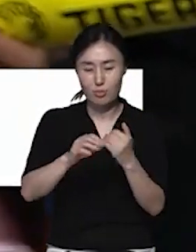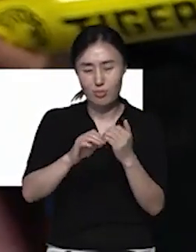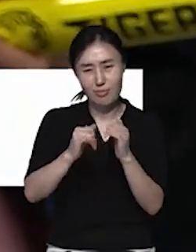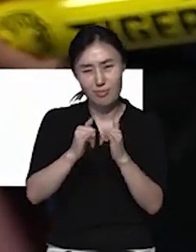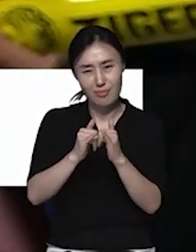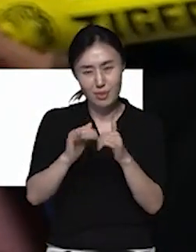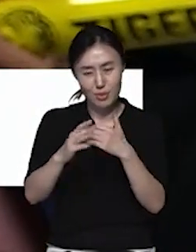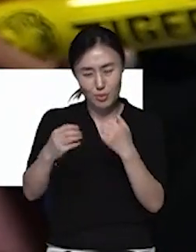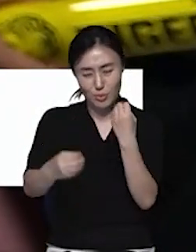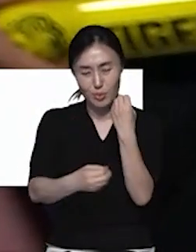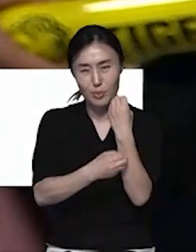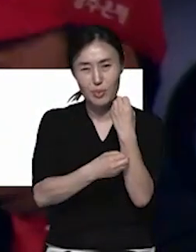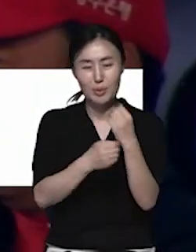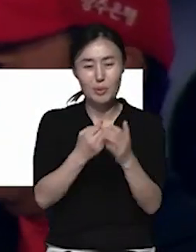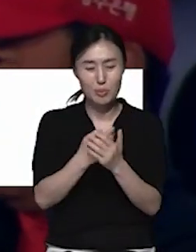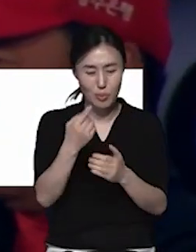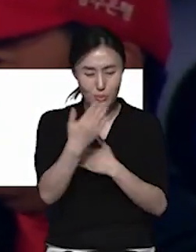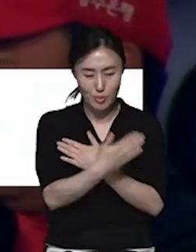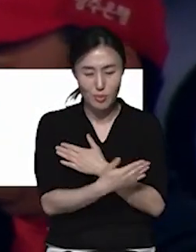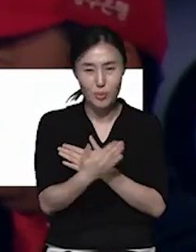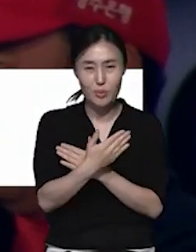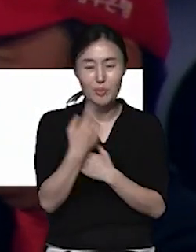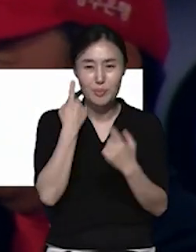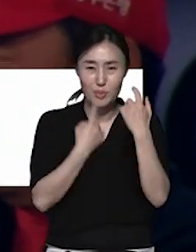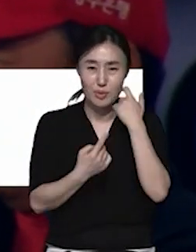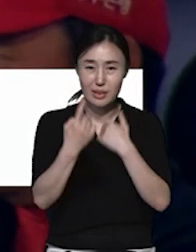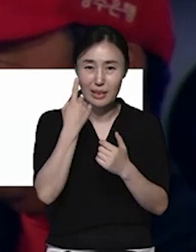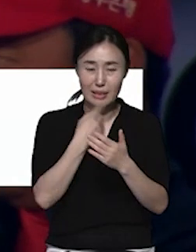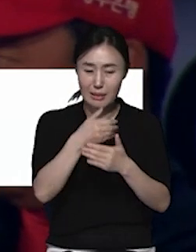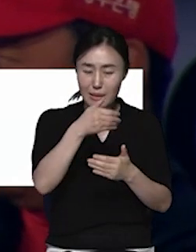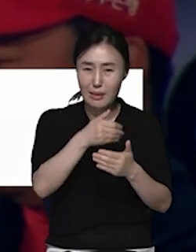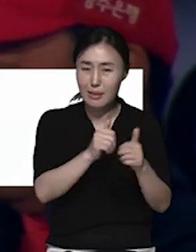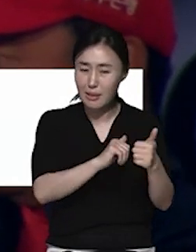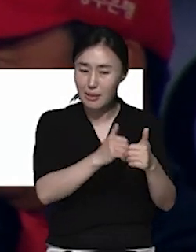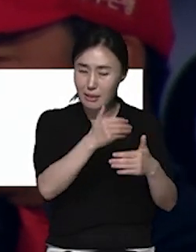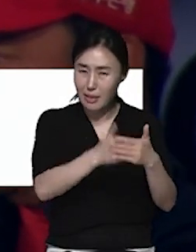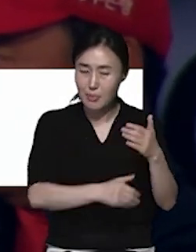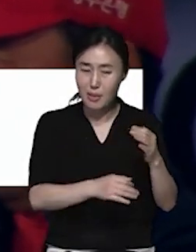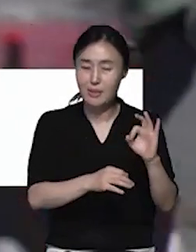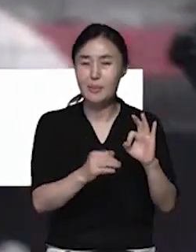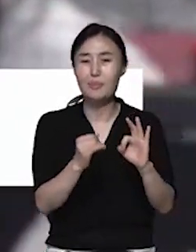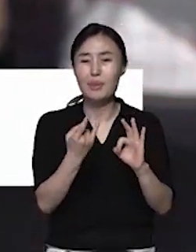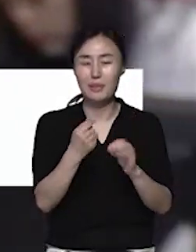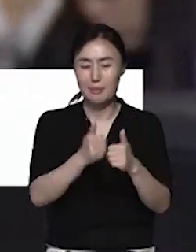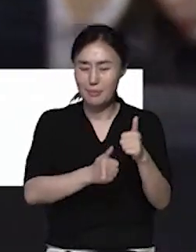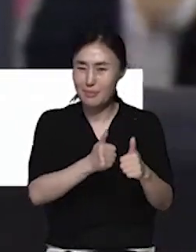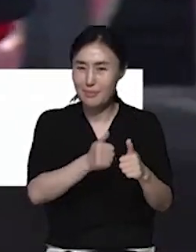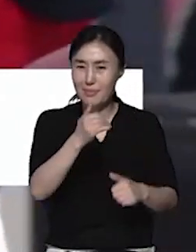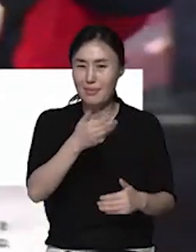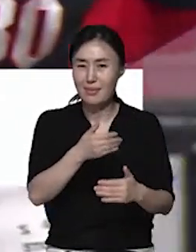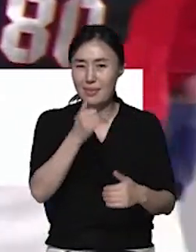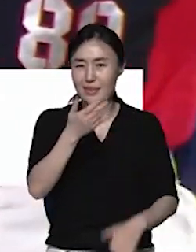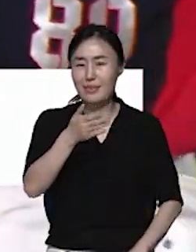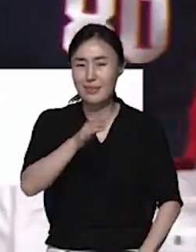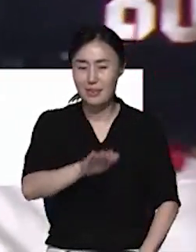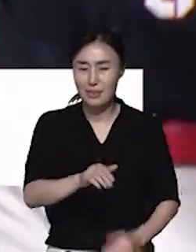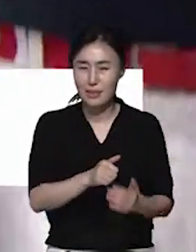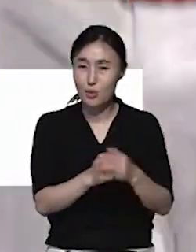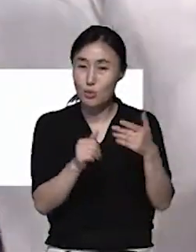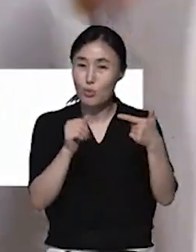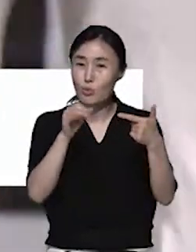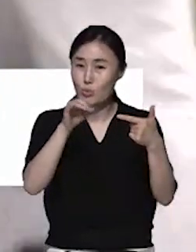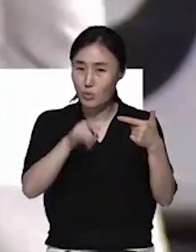부위를 맞고 교체됐습니다. 시즌 잔여 경기 10경기를 남겨놓고 5위 SSG 랜더스와 3게임 차 6위를 달리고 있는